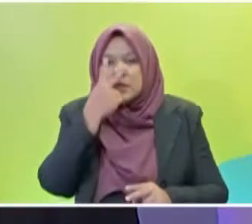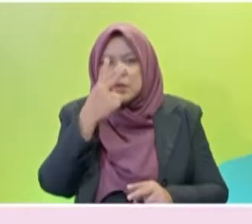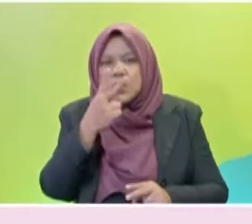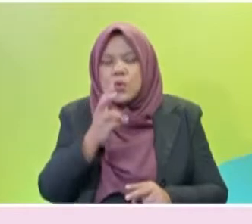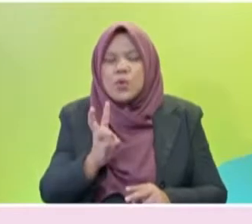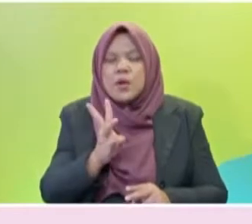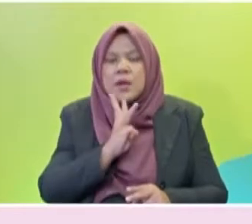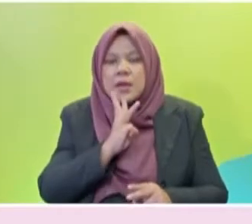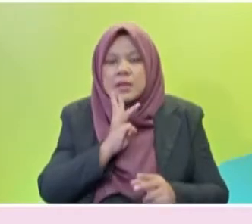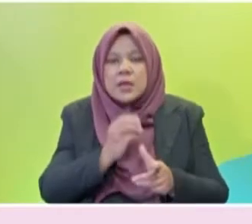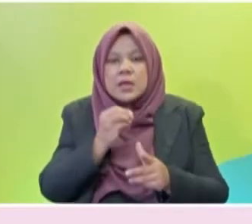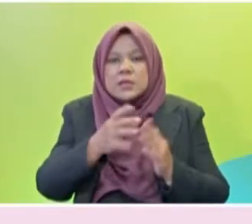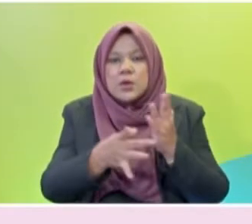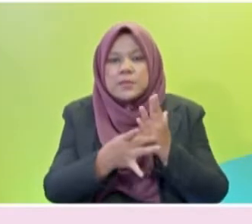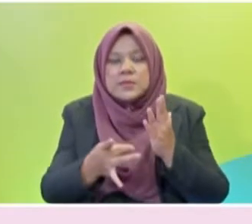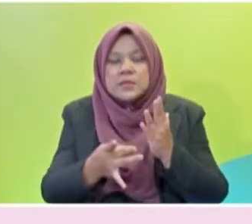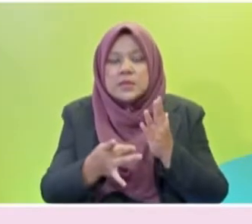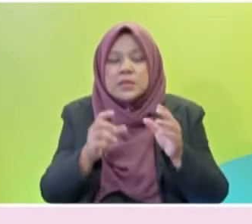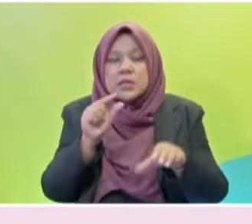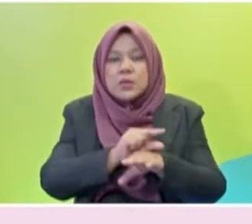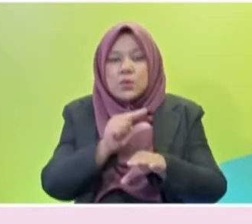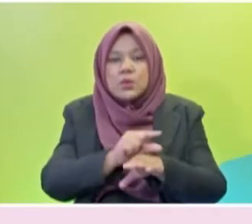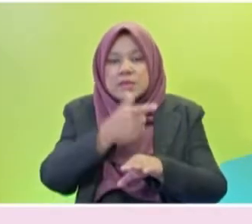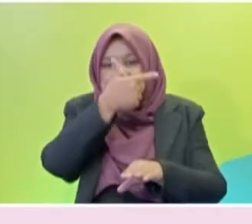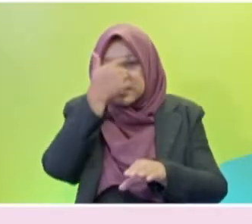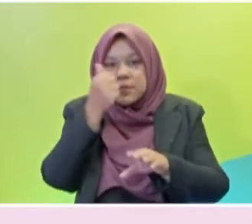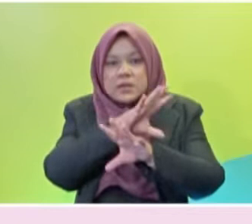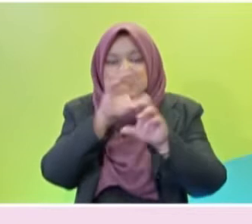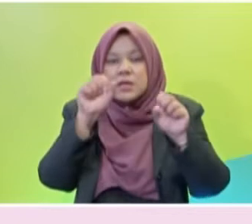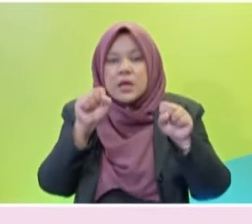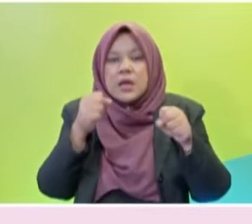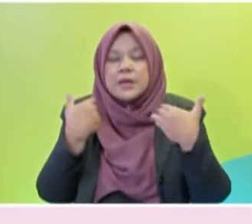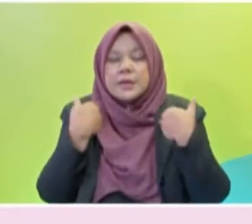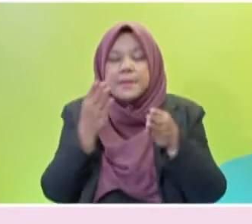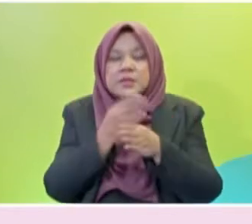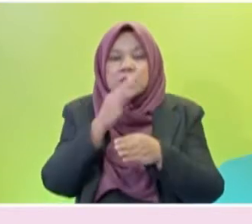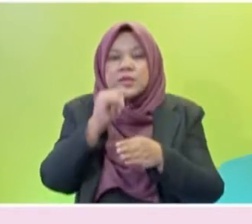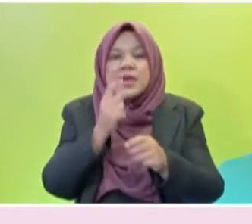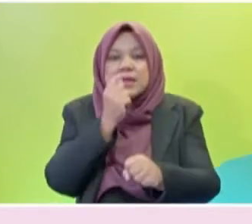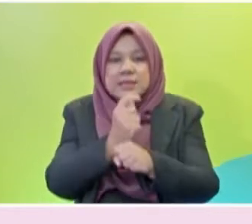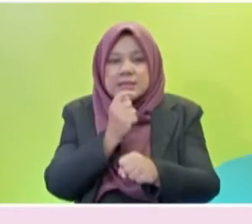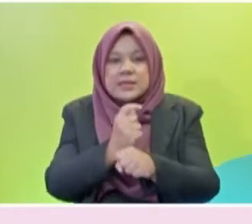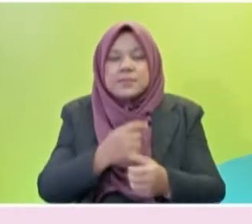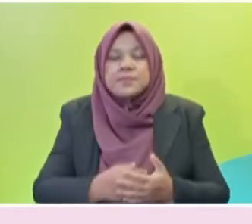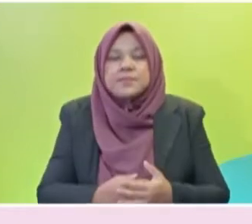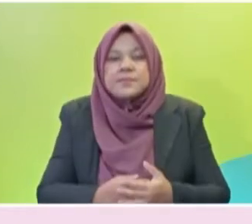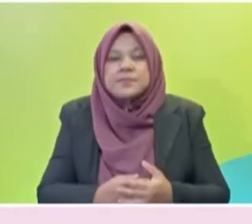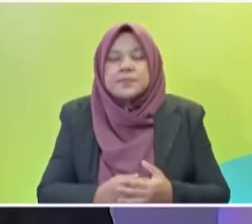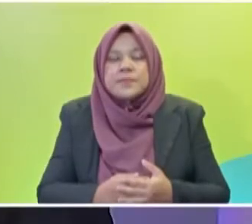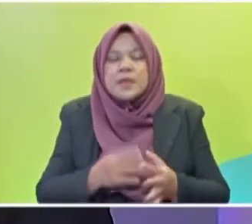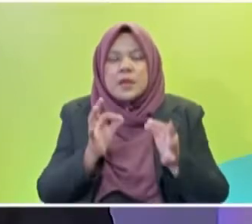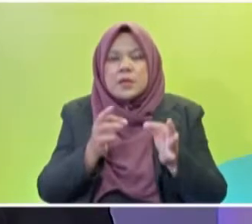minyak digunakan kerana tidak mempunyai bentuk tetap dan tidak boleh dimampatkan. Contoh kalau kita